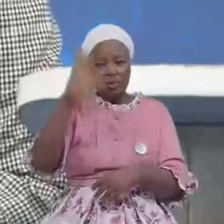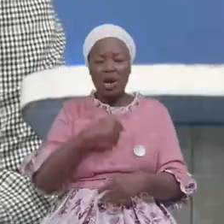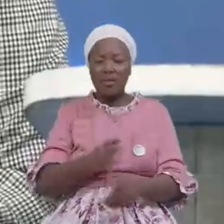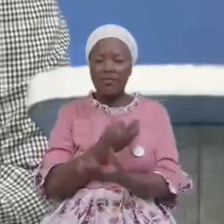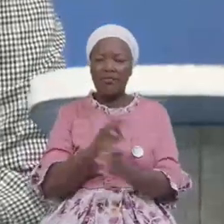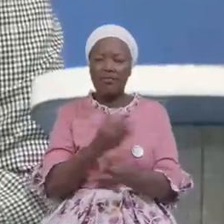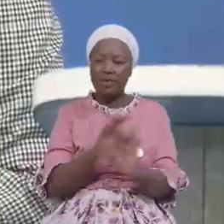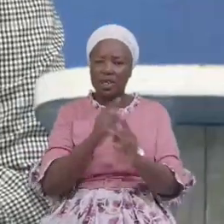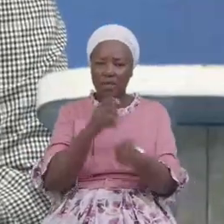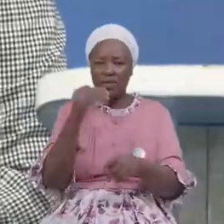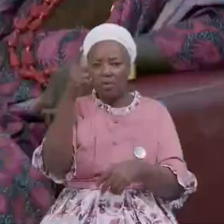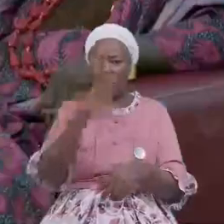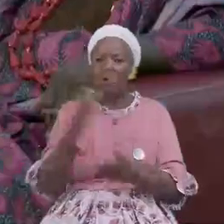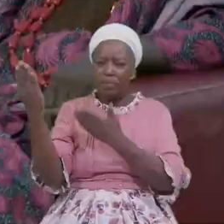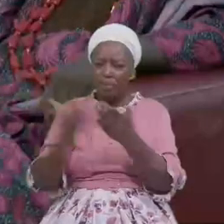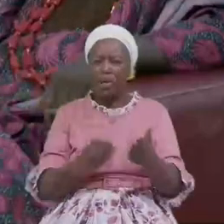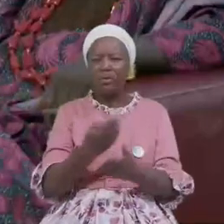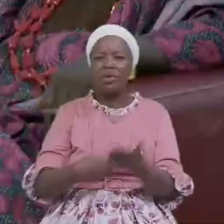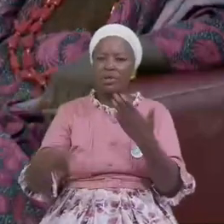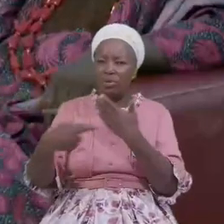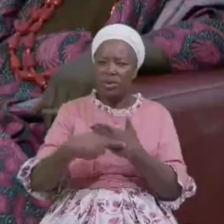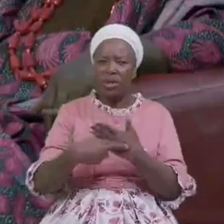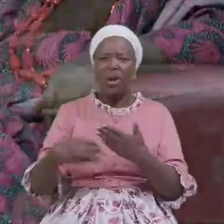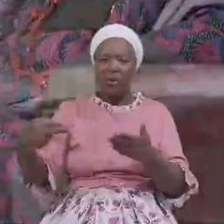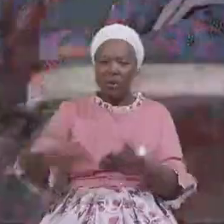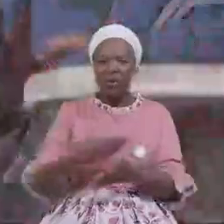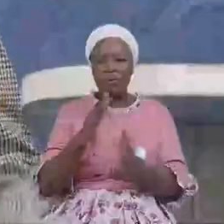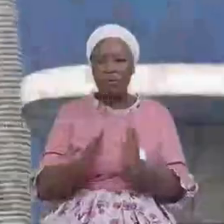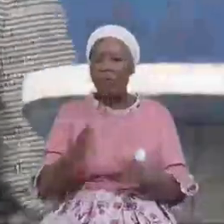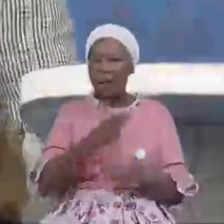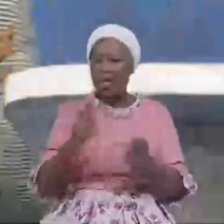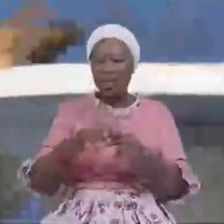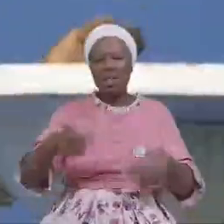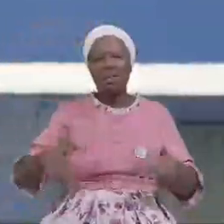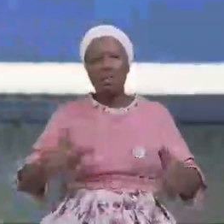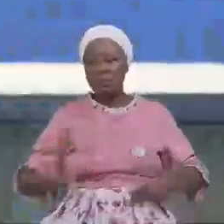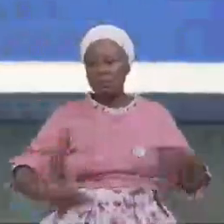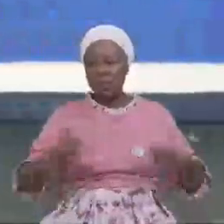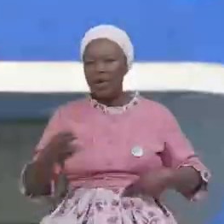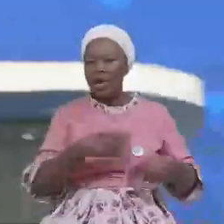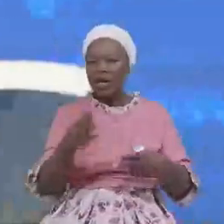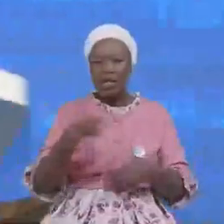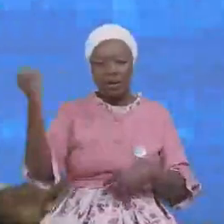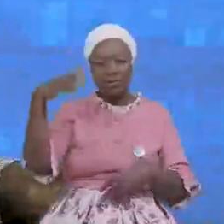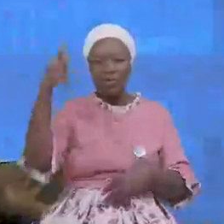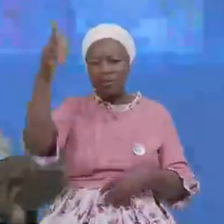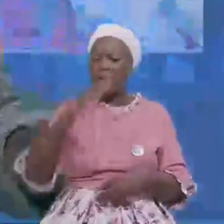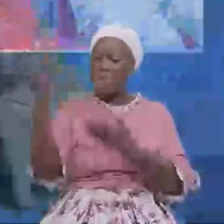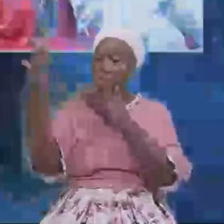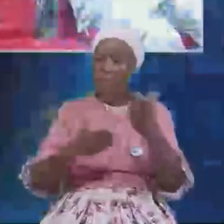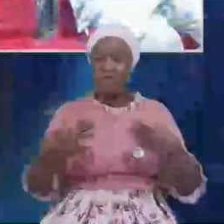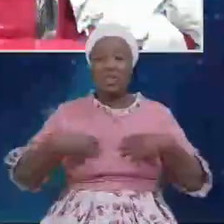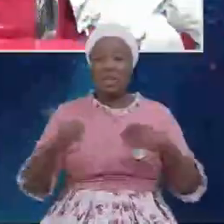apporte la restauration, le renouvellement, le réveil, la grâce de Dieu apporte la